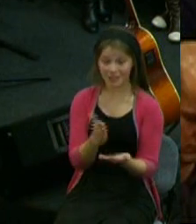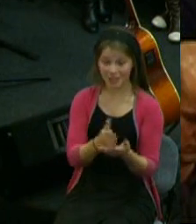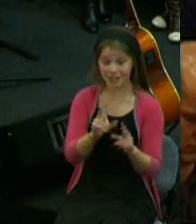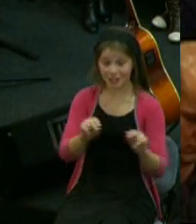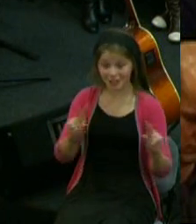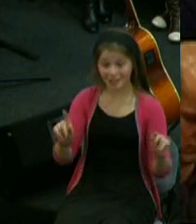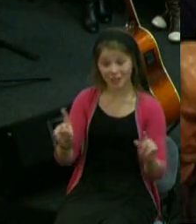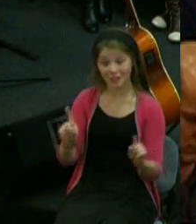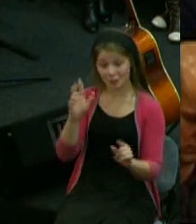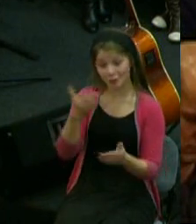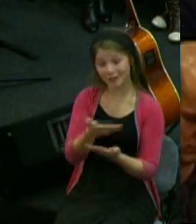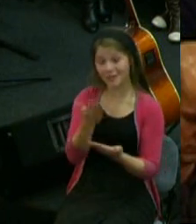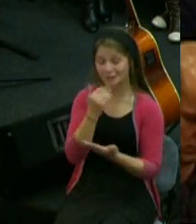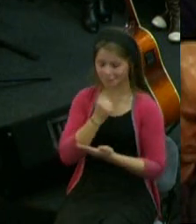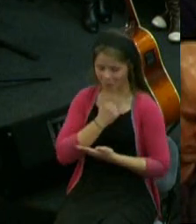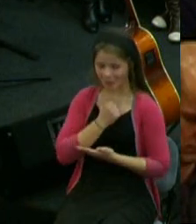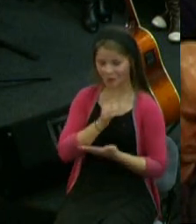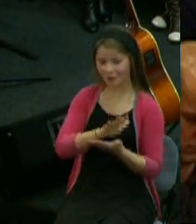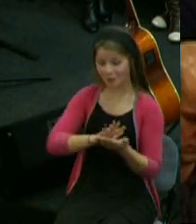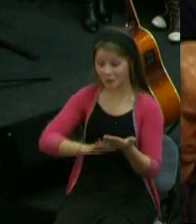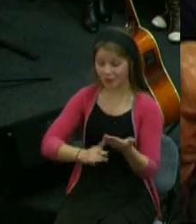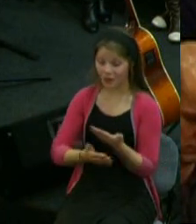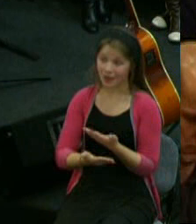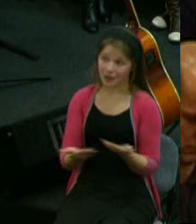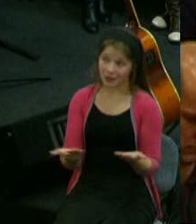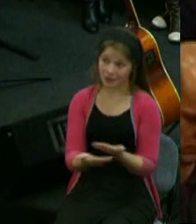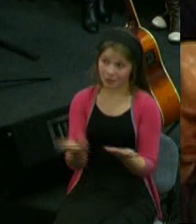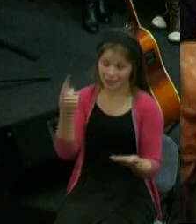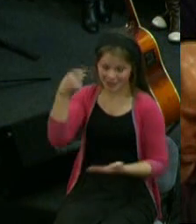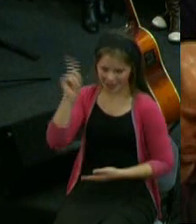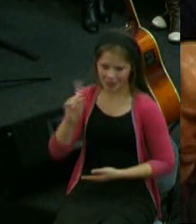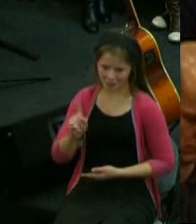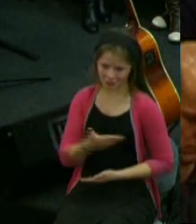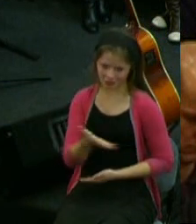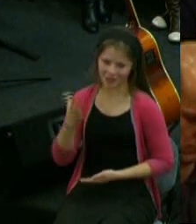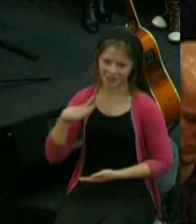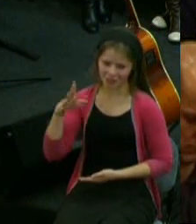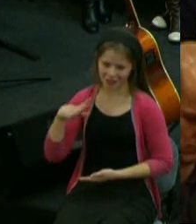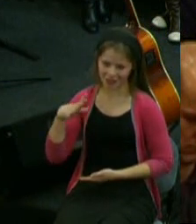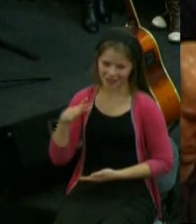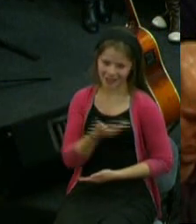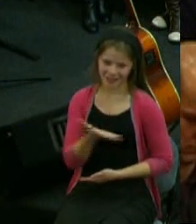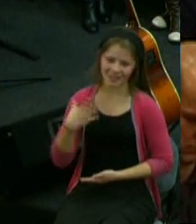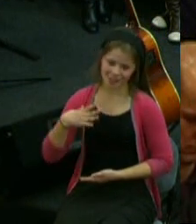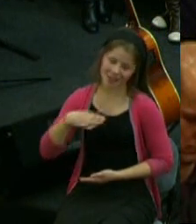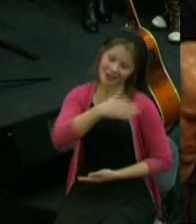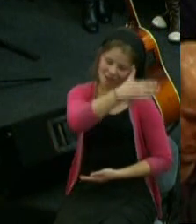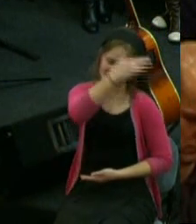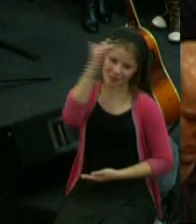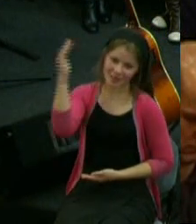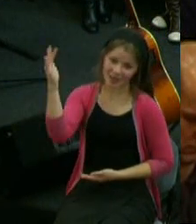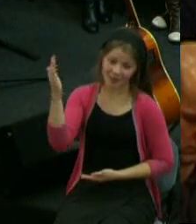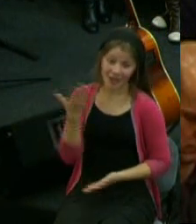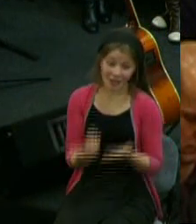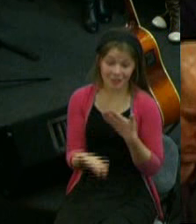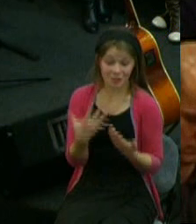в тому, що Бог нас простив, помилував. І ми знаємо, що нас чекає. Браті мої переді мною співали, нас чекає, що